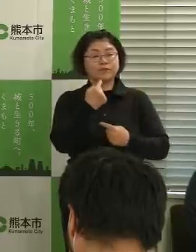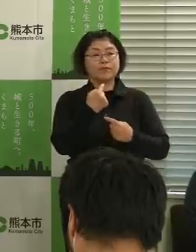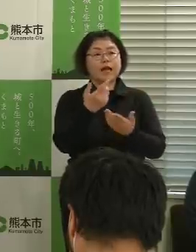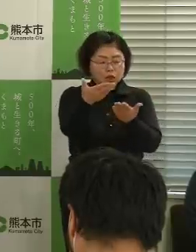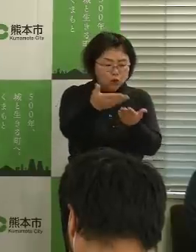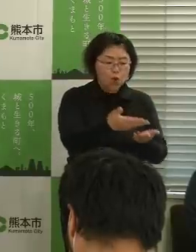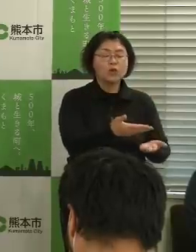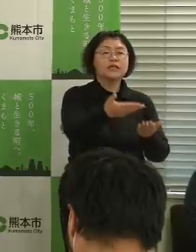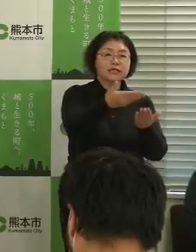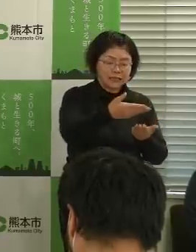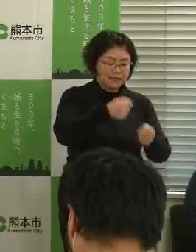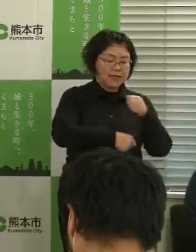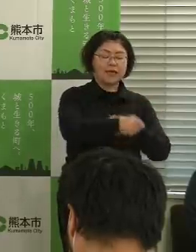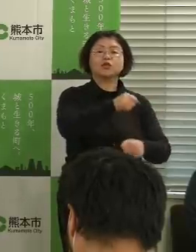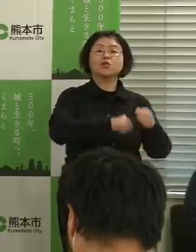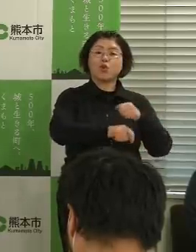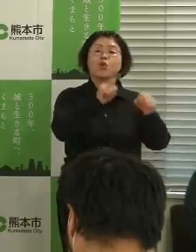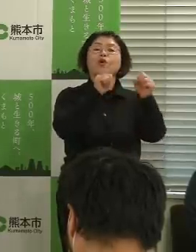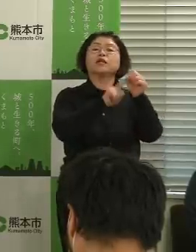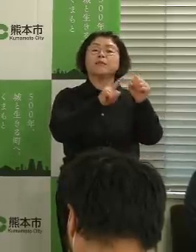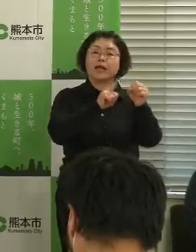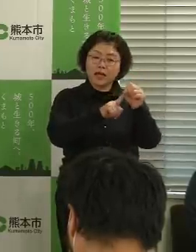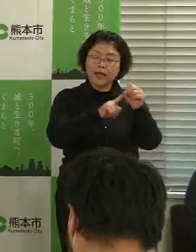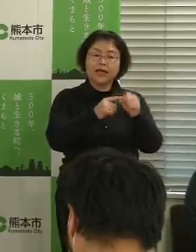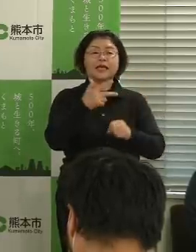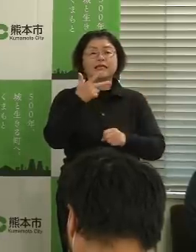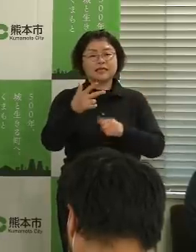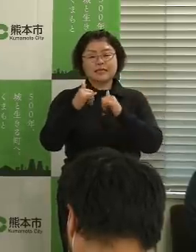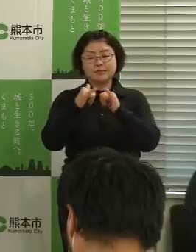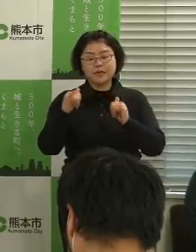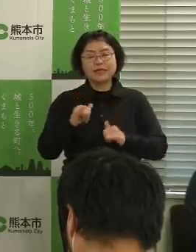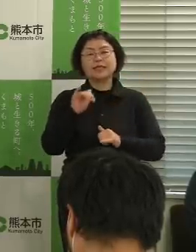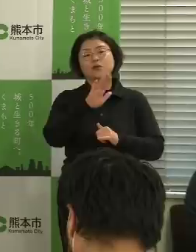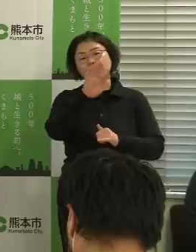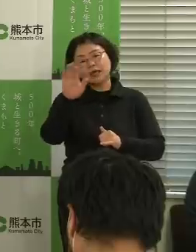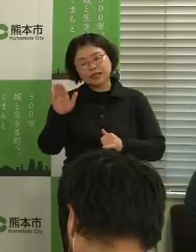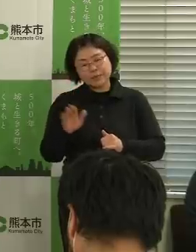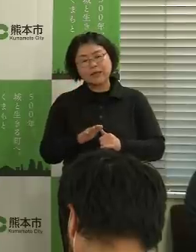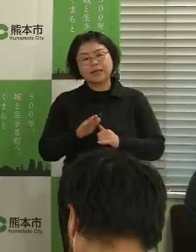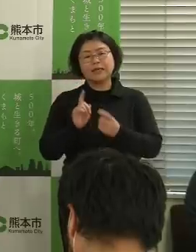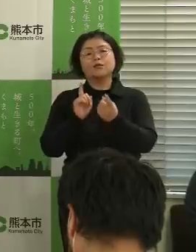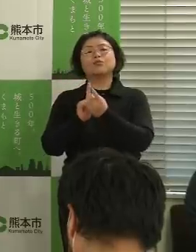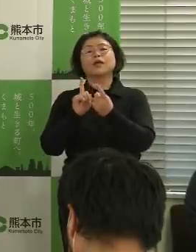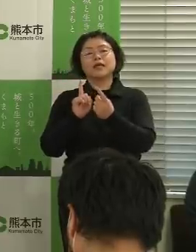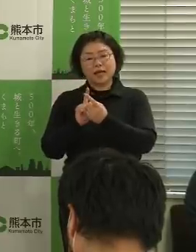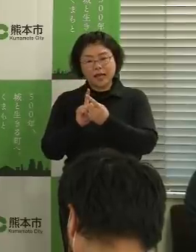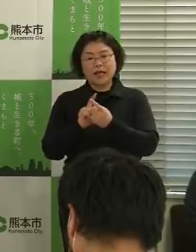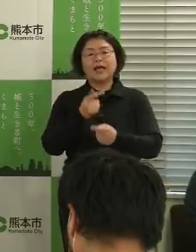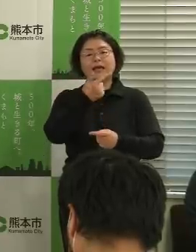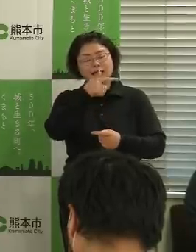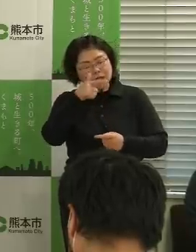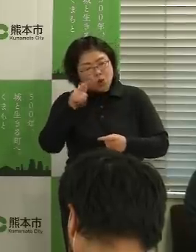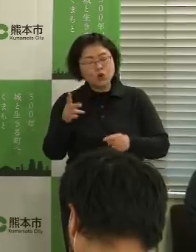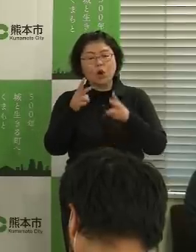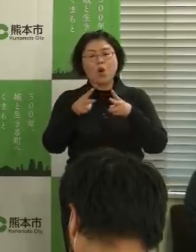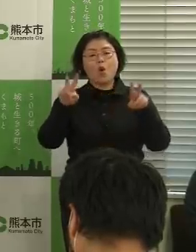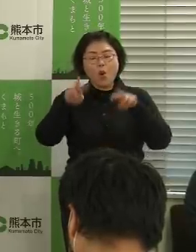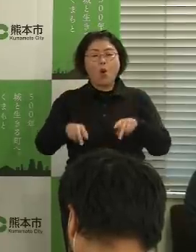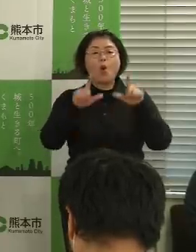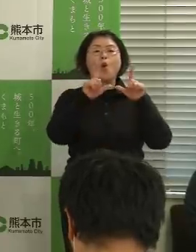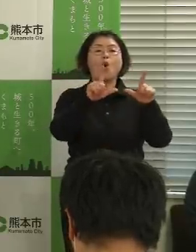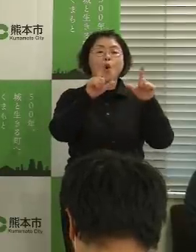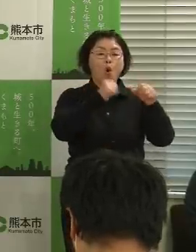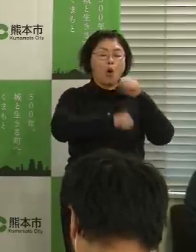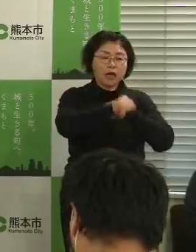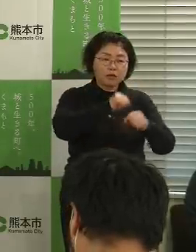の働きかけや、市民に対してもサミット開催に向けた機運醸成などのイベントや広報活動が重